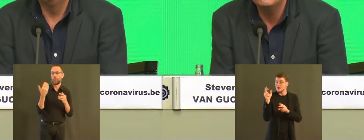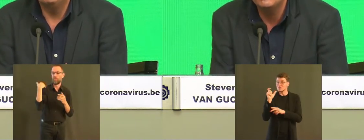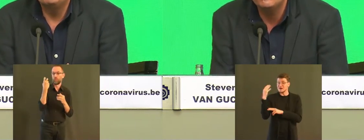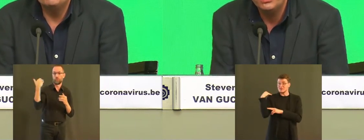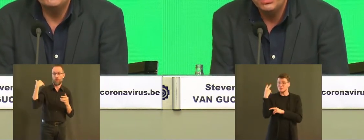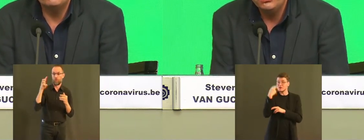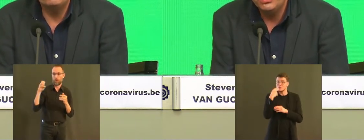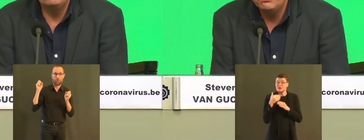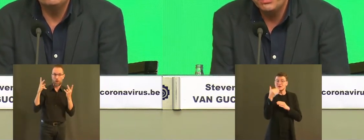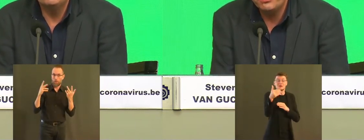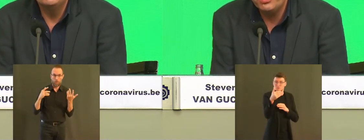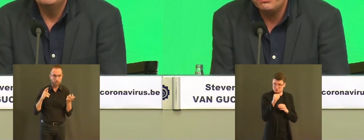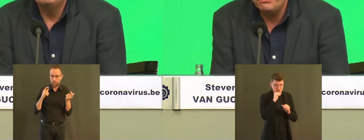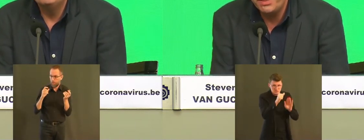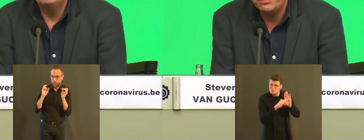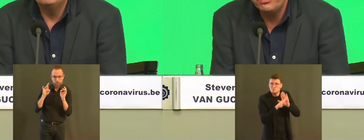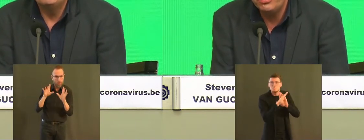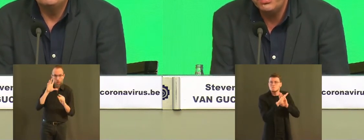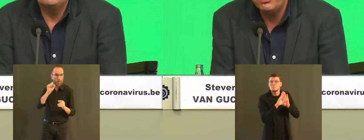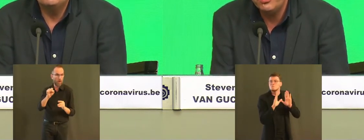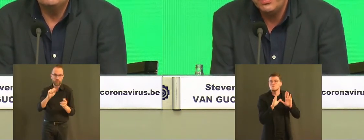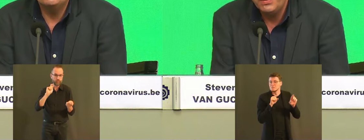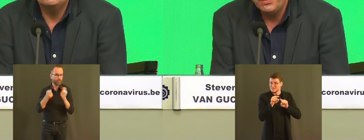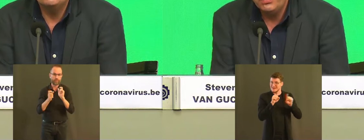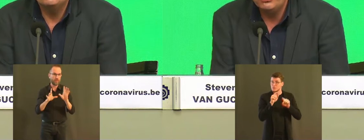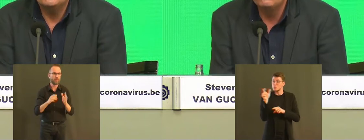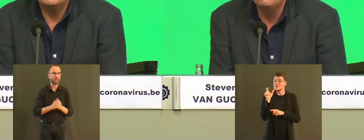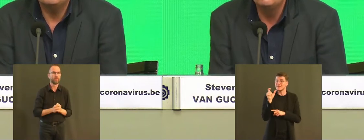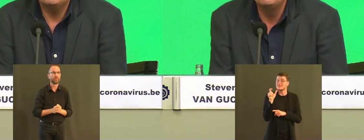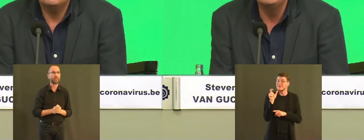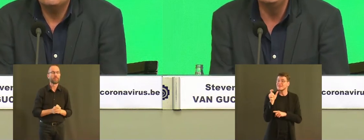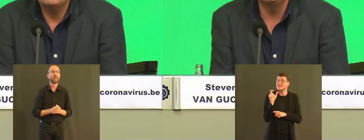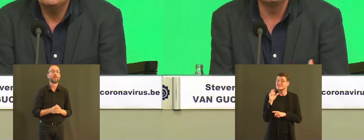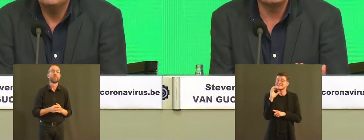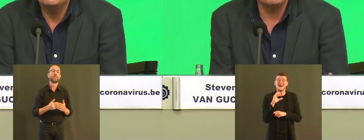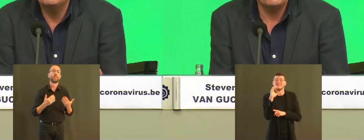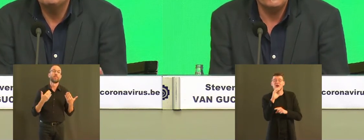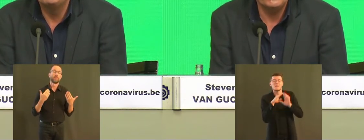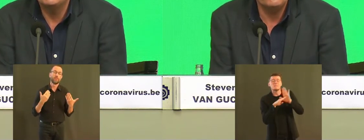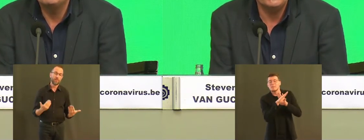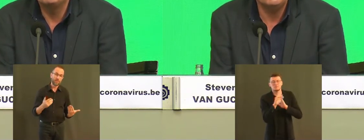'il n'y d'impact, c'est-à qu'impact,'est-à qu'il n'y a pas